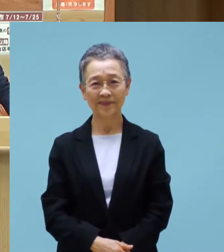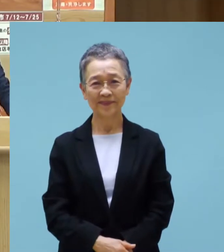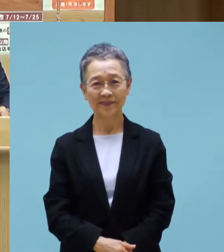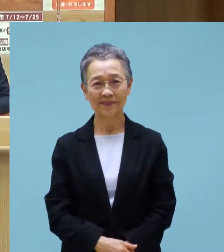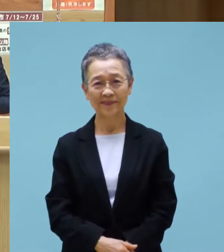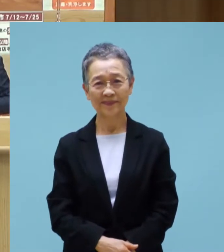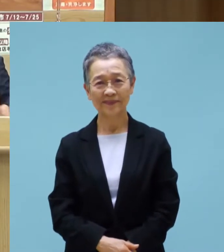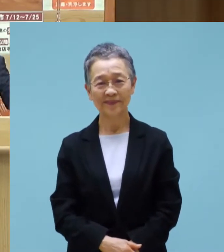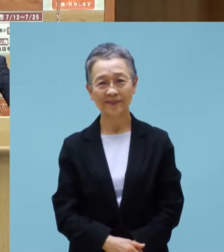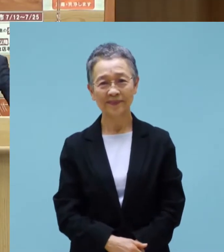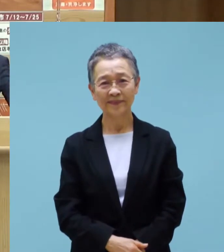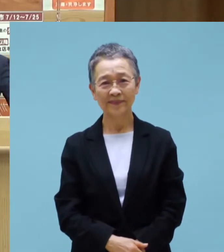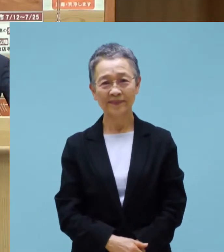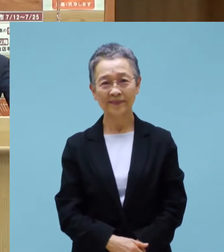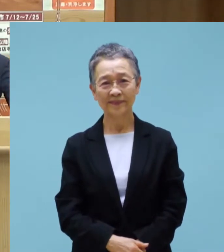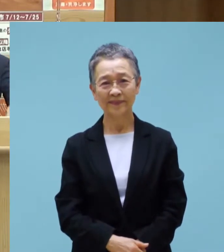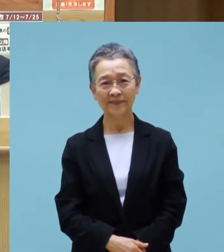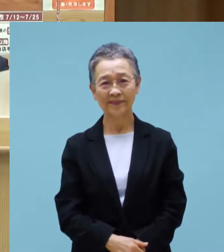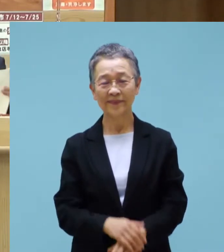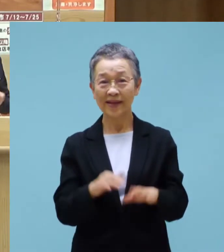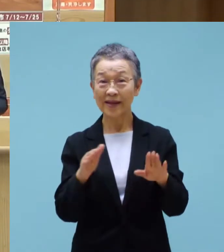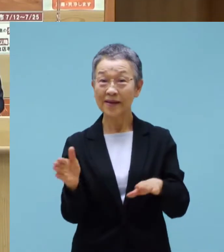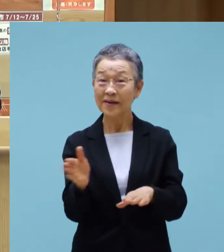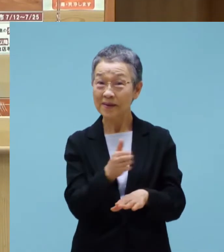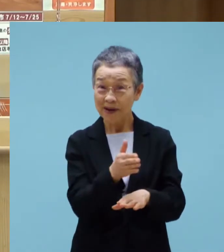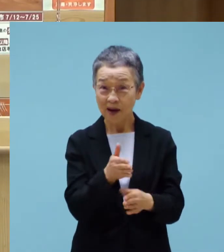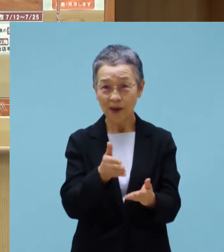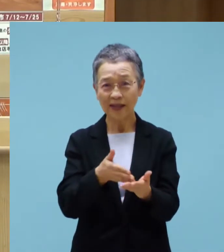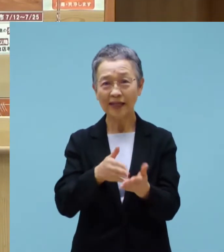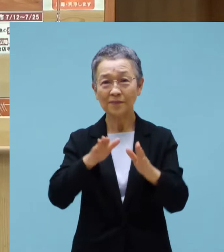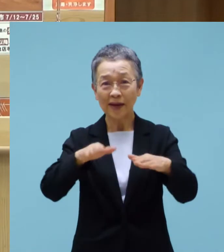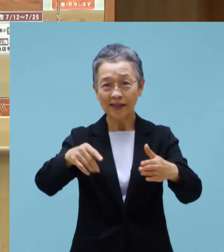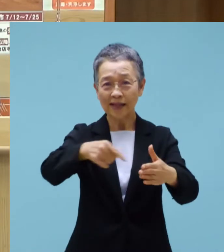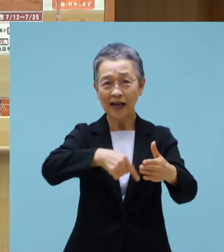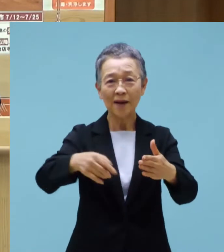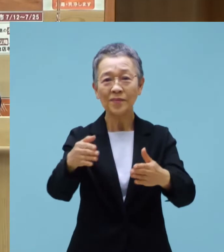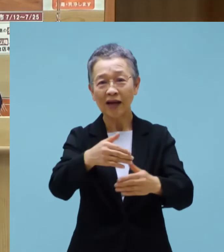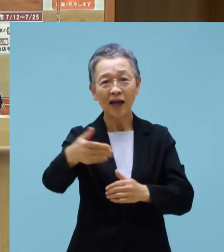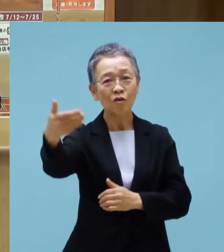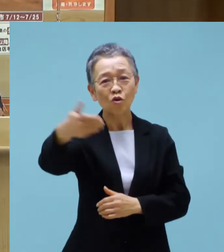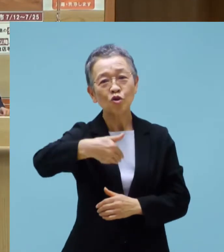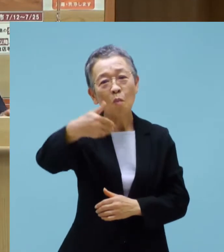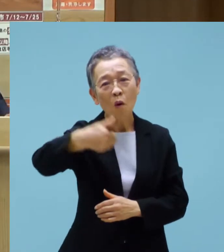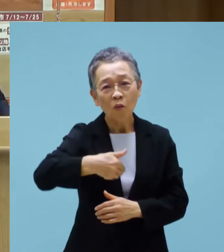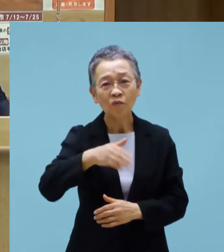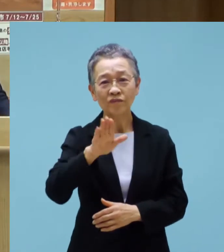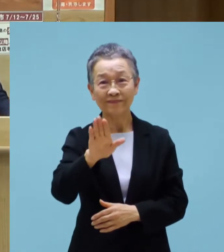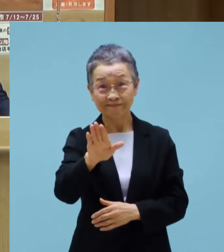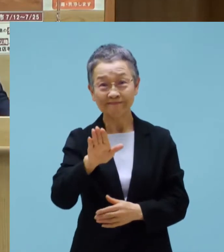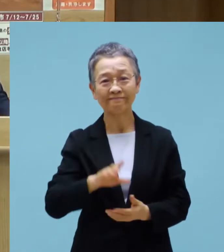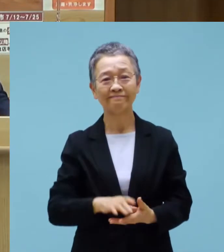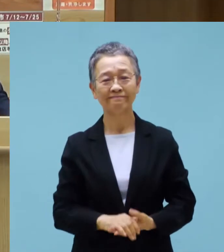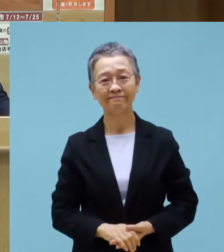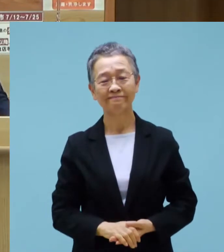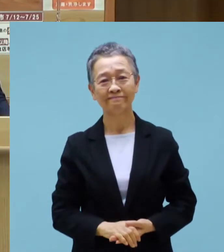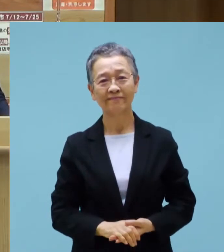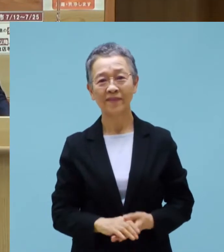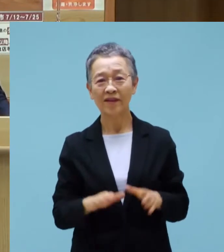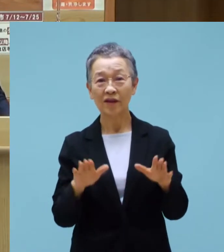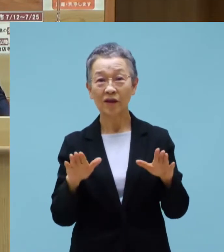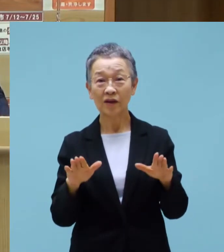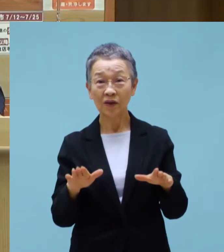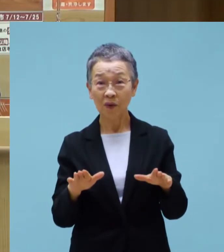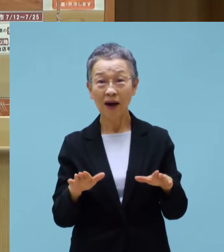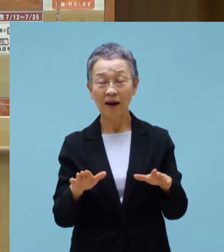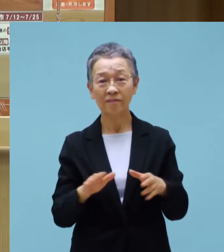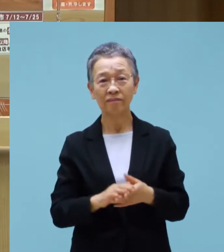それでは、まずただいまお話ししました話題に関するご質問をお受けいたします。本日は当方の方からですね